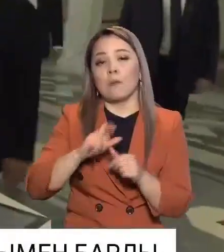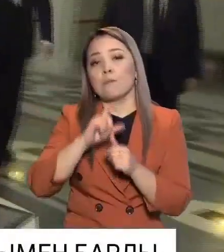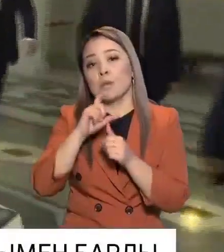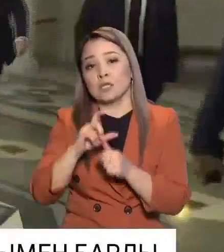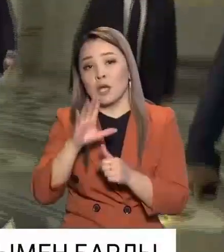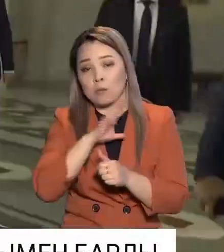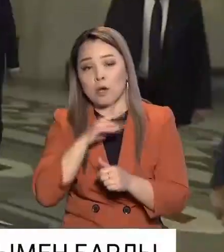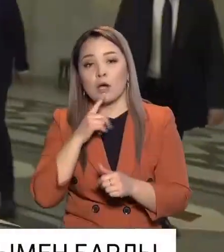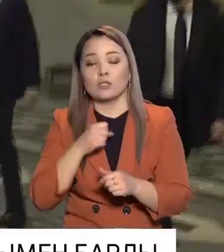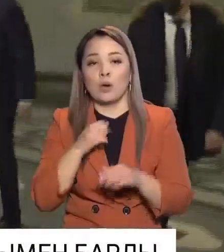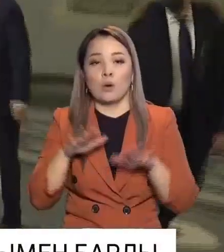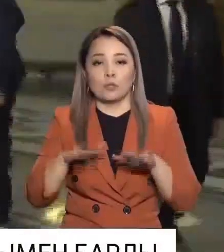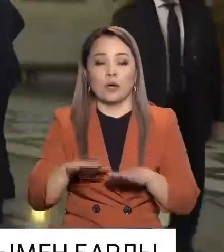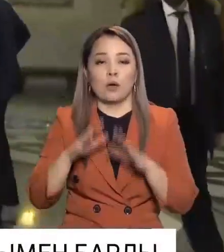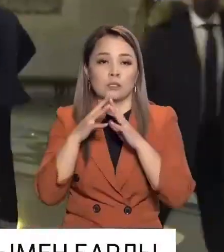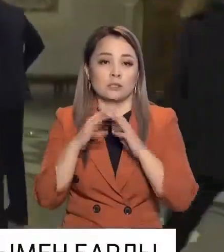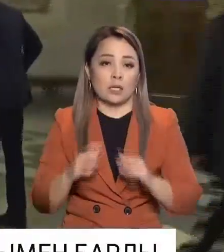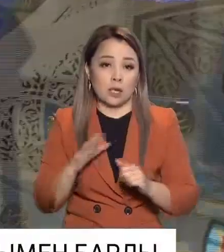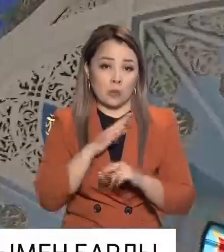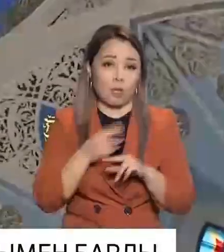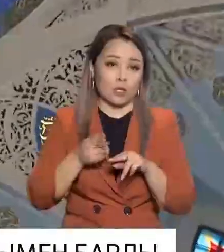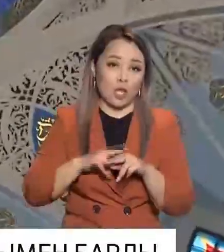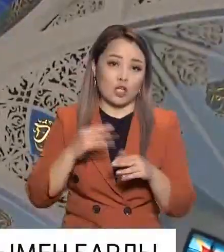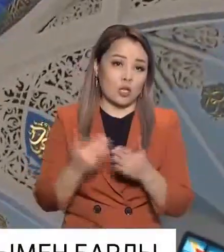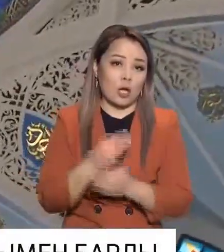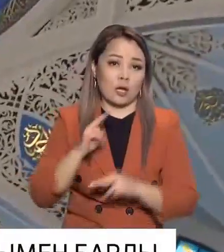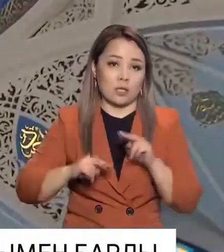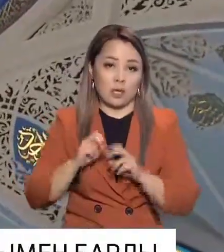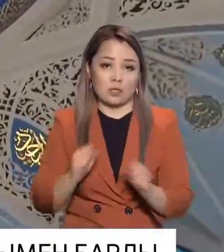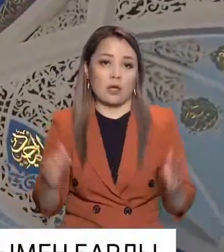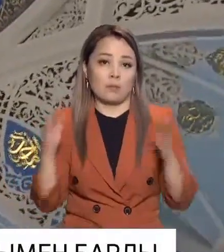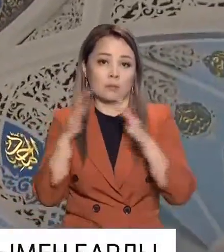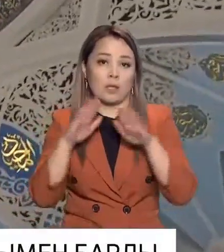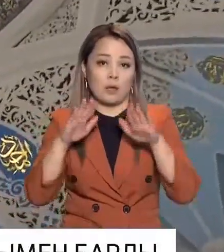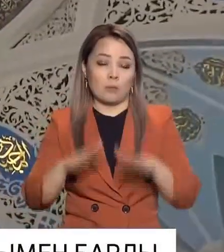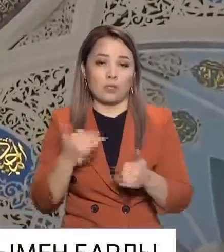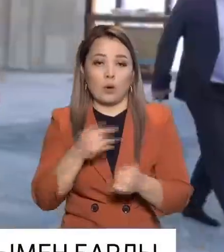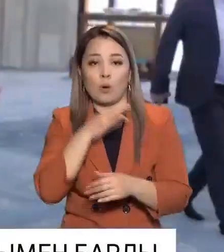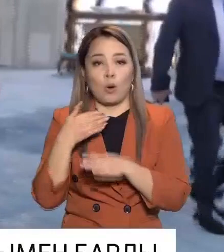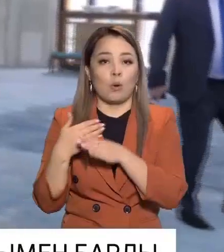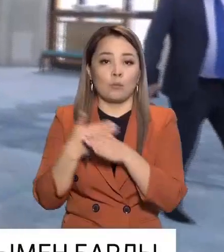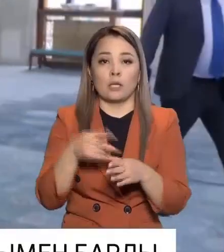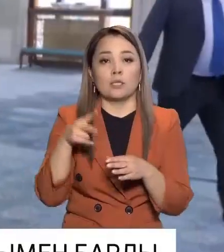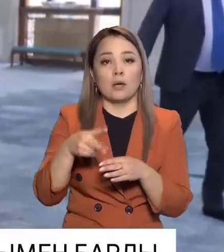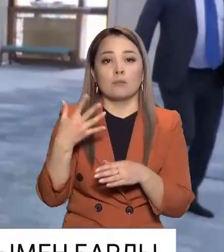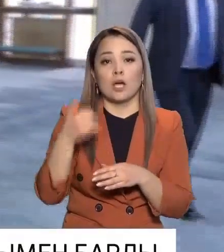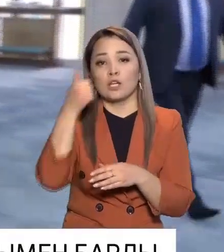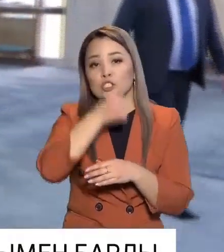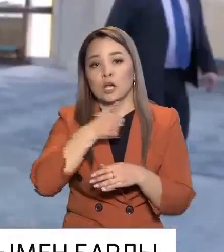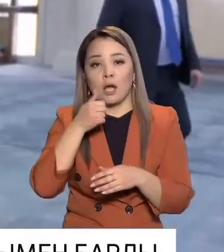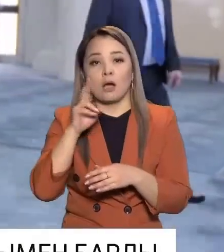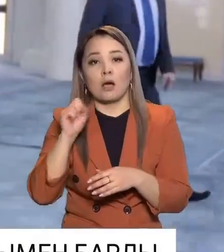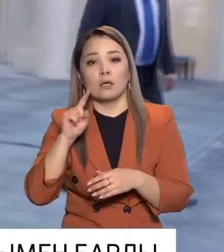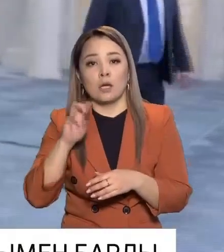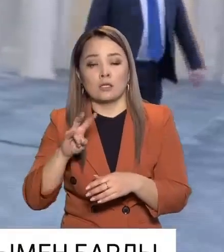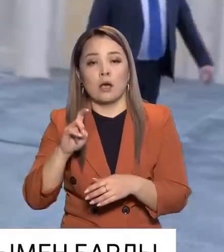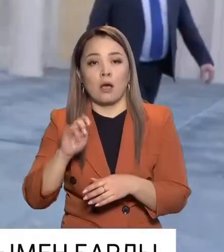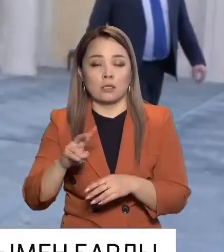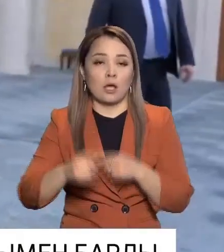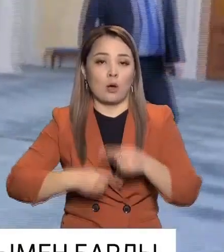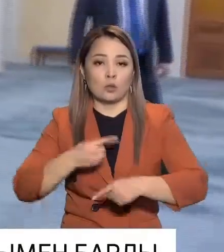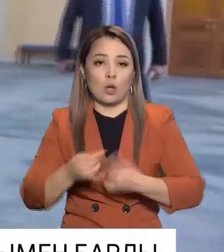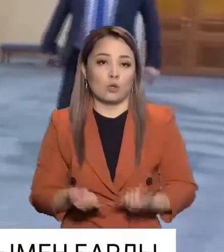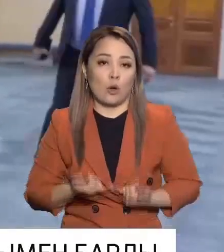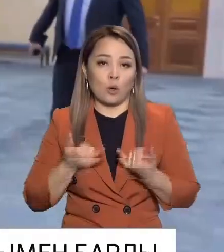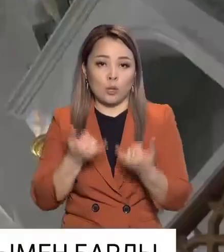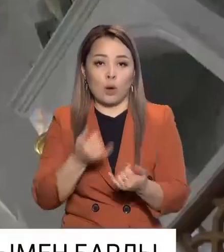кейін жаугершілік уақытында қираған. Жаңа мінәжат орнының ғимараты көптің қолдауымен 2005-ші жылы Қазан хандығы дәуірінің